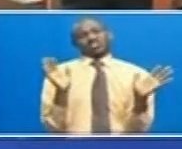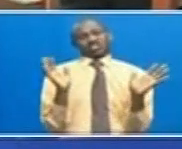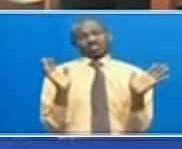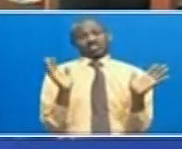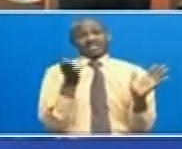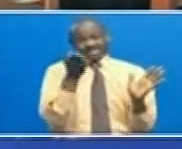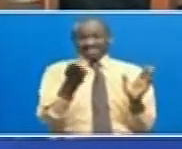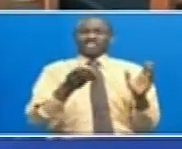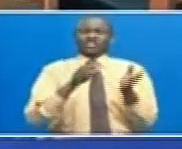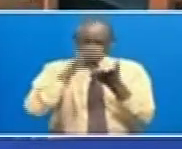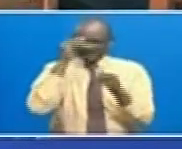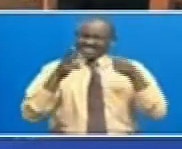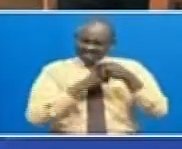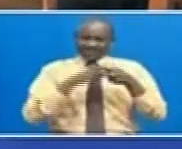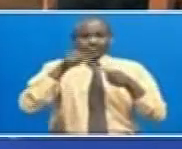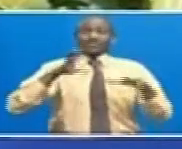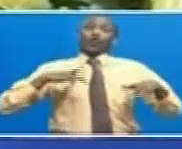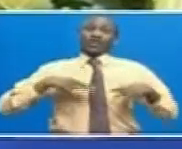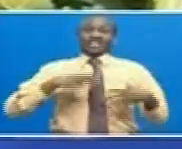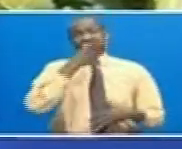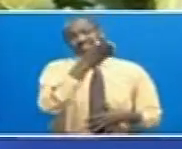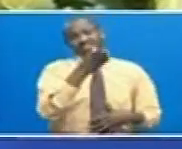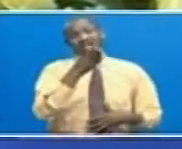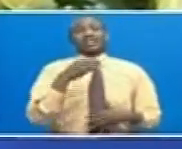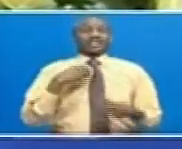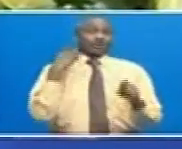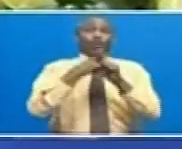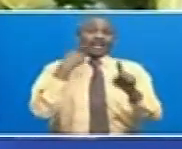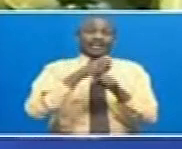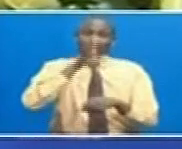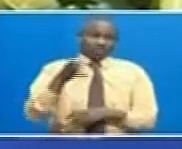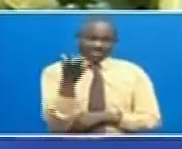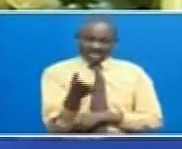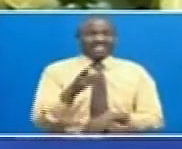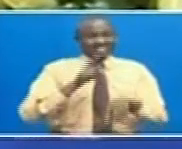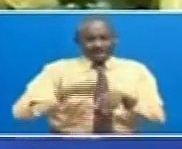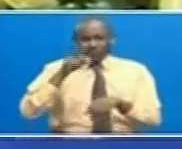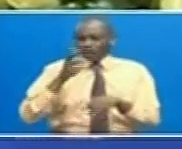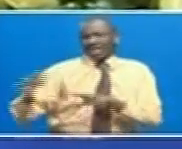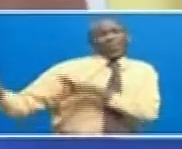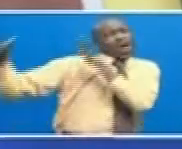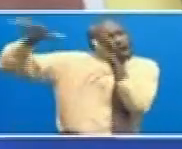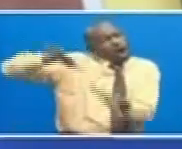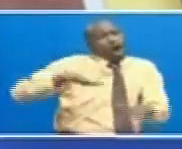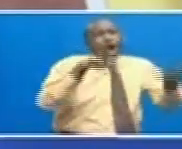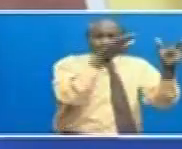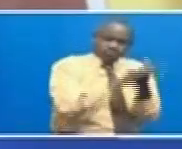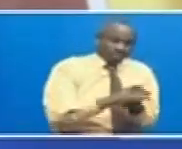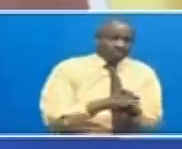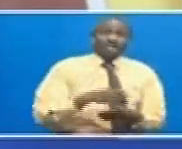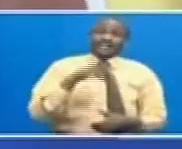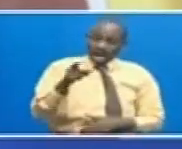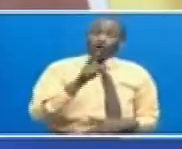hawa saba walifariki wakiwa likizoni Diani, kaunti ya Kwale, maji ya bahari yalipojaa ufuoni. Aidha,